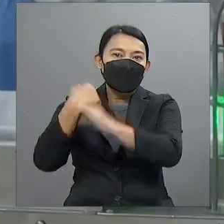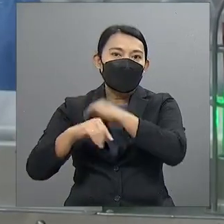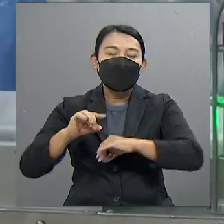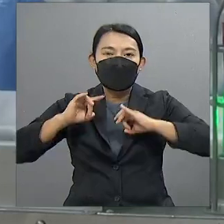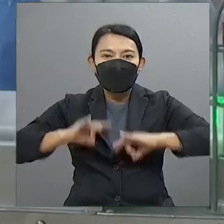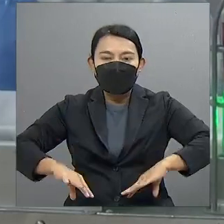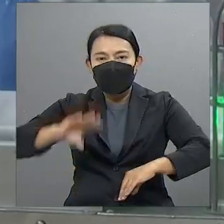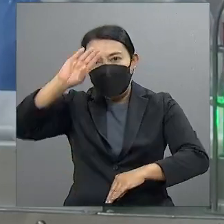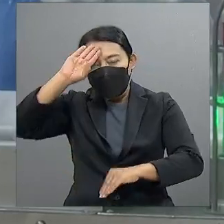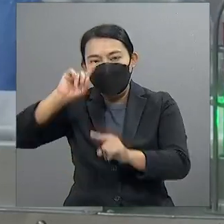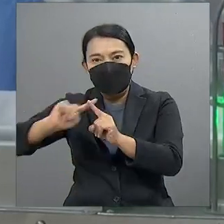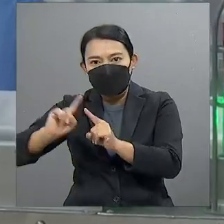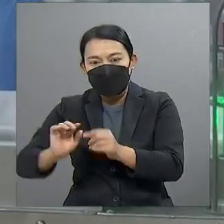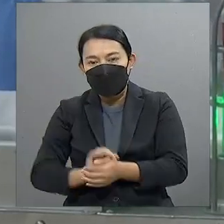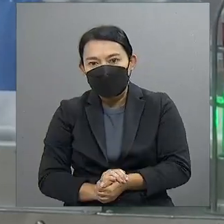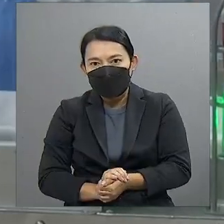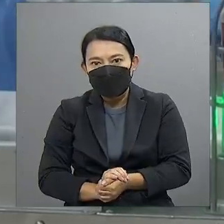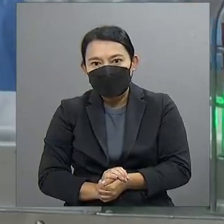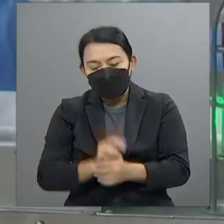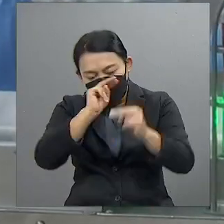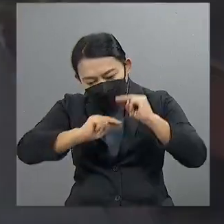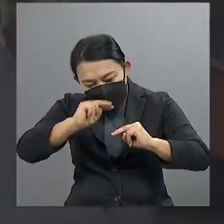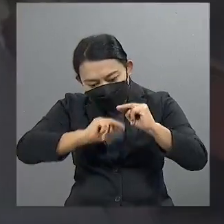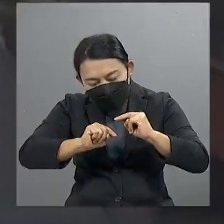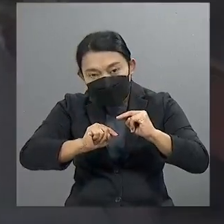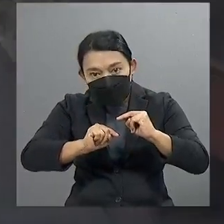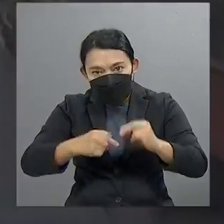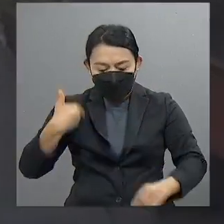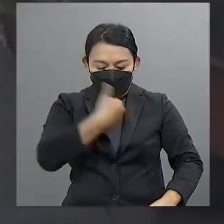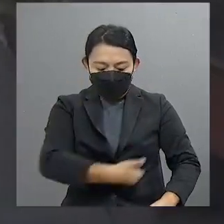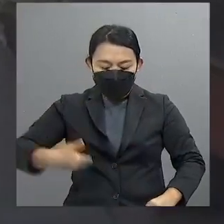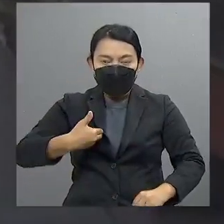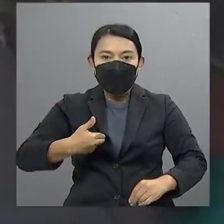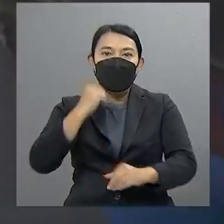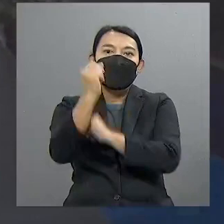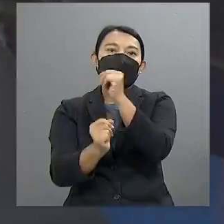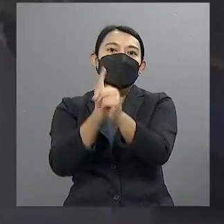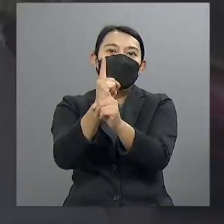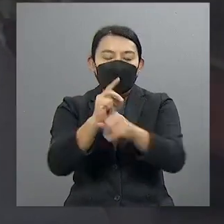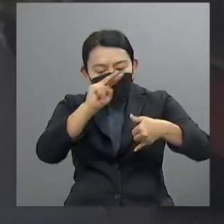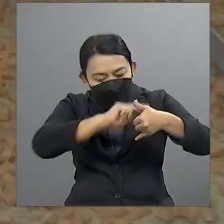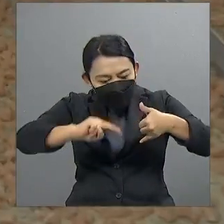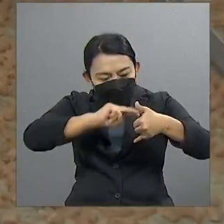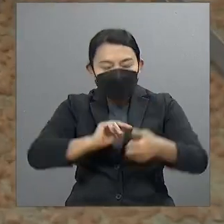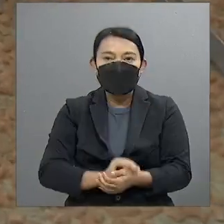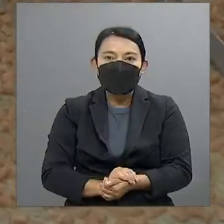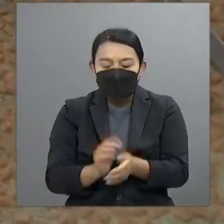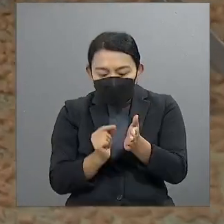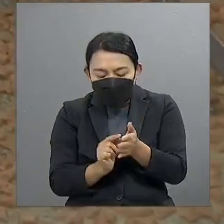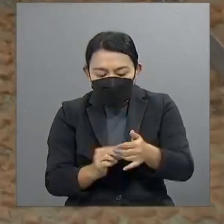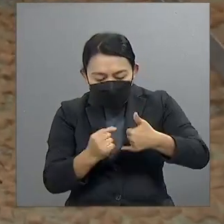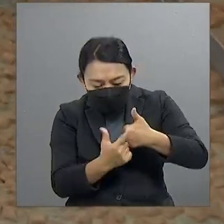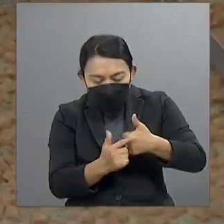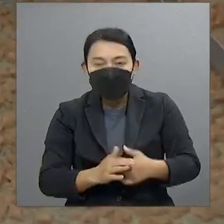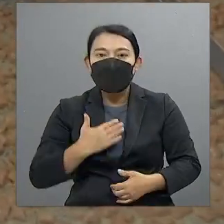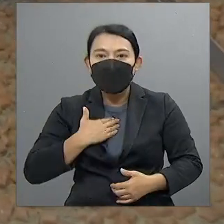การตรวจสอบนะครับมีการเขาเรียกว่ามีการตรวจสุขภาพประจำปีนะครับหรือถ้าเกิดคนมีแผลหรือว่ามีอาการไอพวกนี้ก็จะเป็นการที่เราจะ